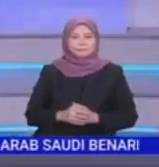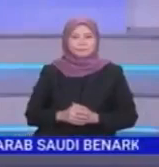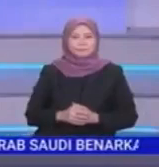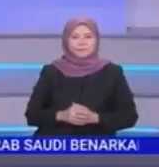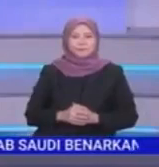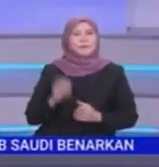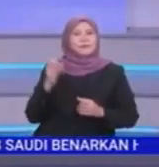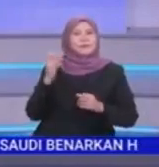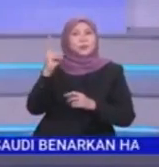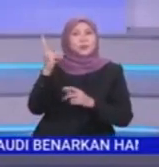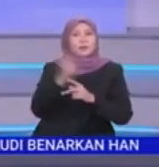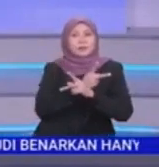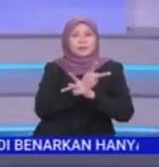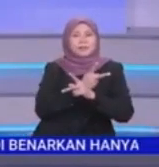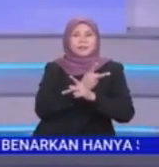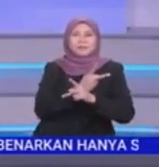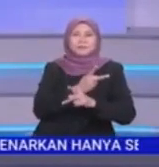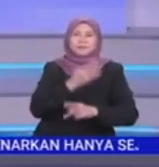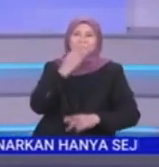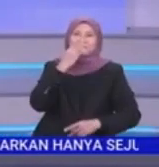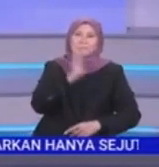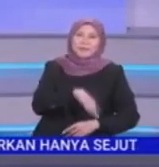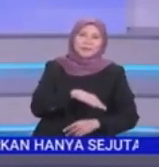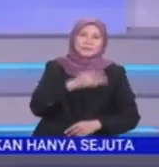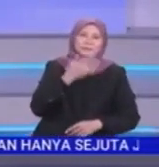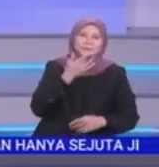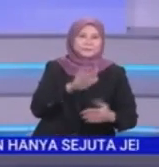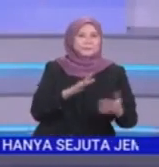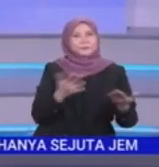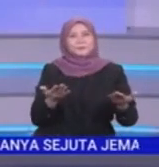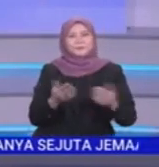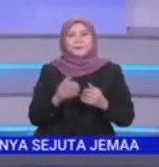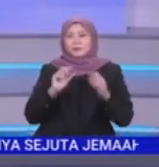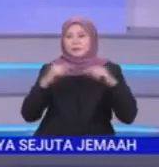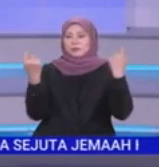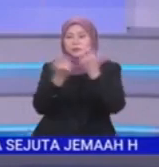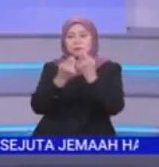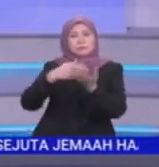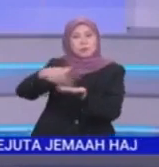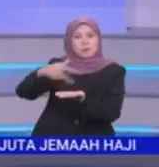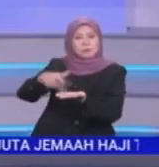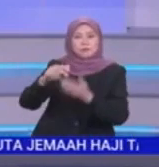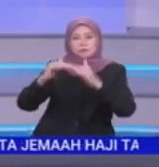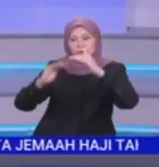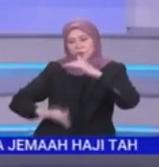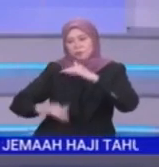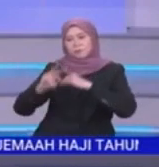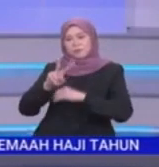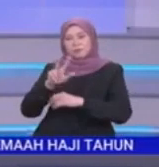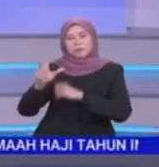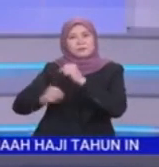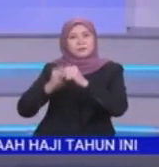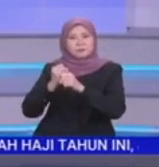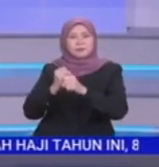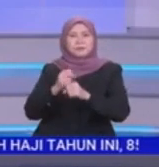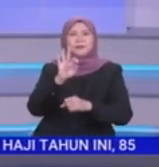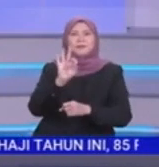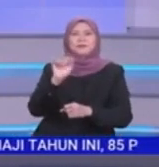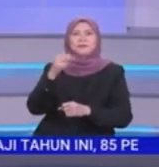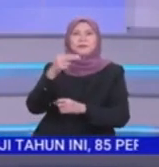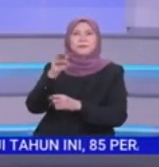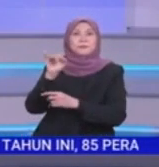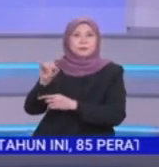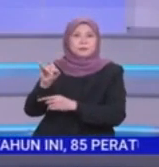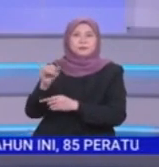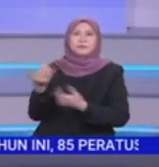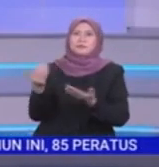Selepas dua kali tidak bernasib baik untuk beraksi bersama skuad bola sepak bawah 23 tahun kebangsaan, Muhammad Fahmi Daniel